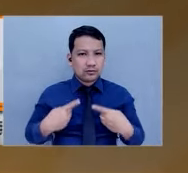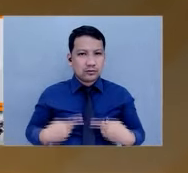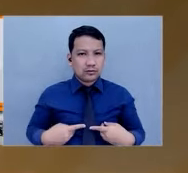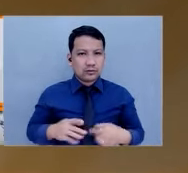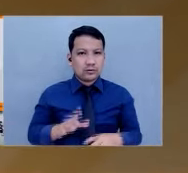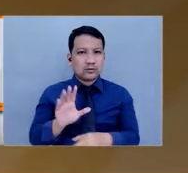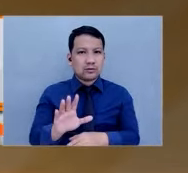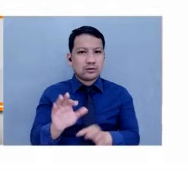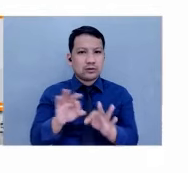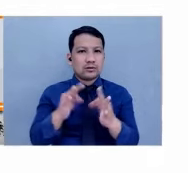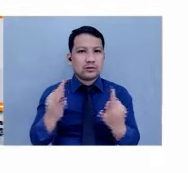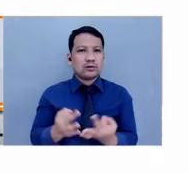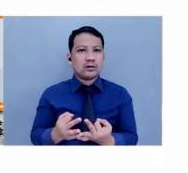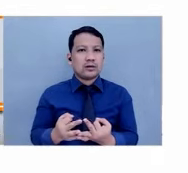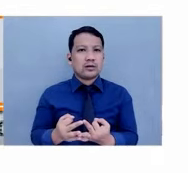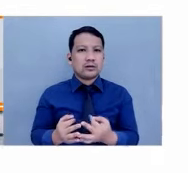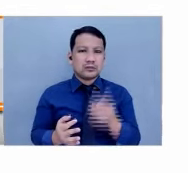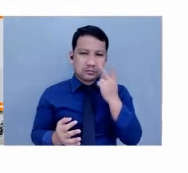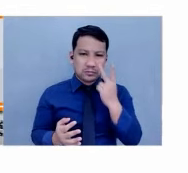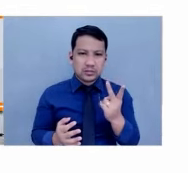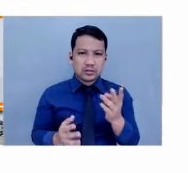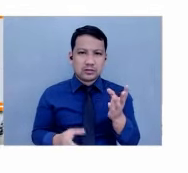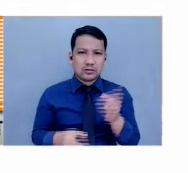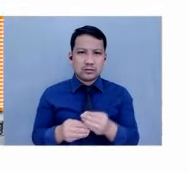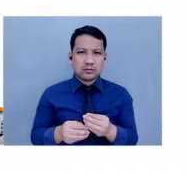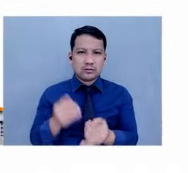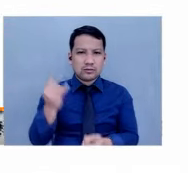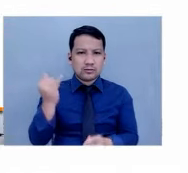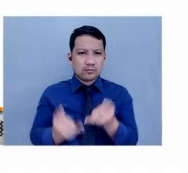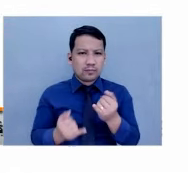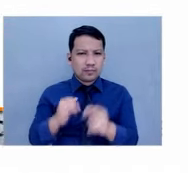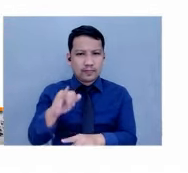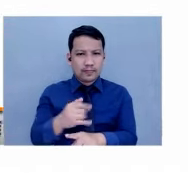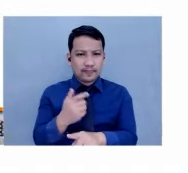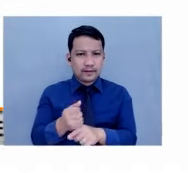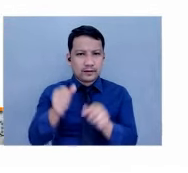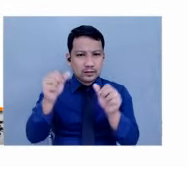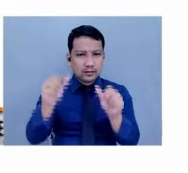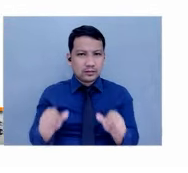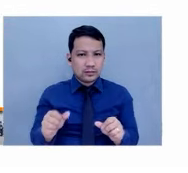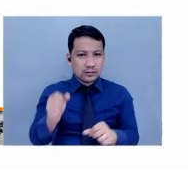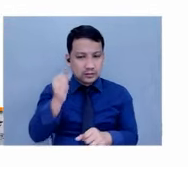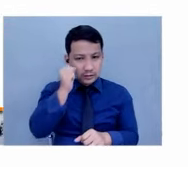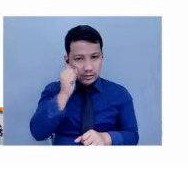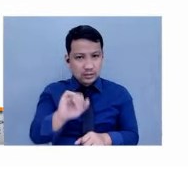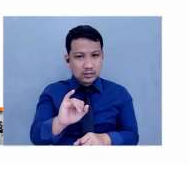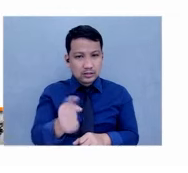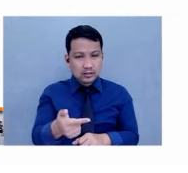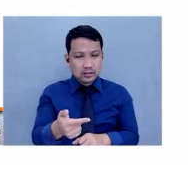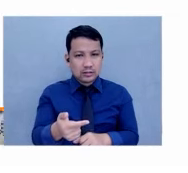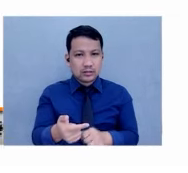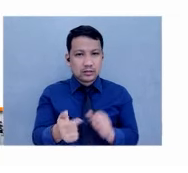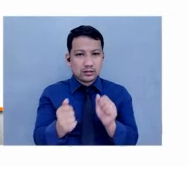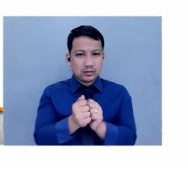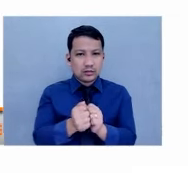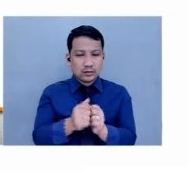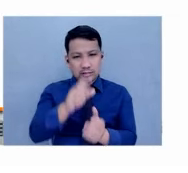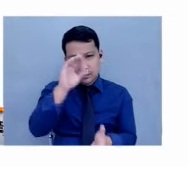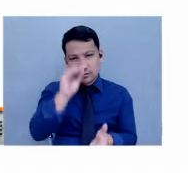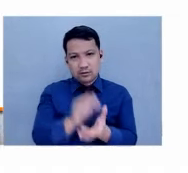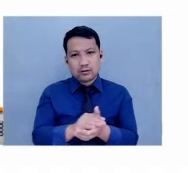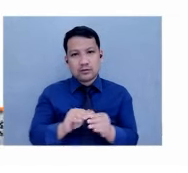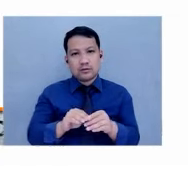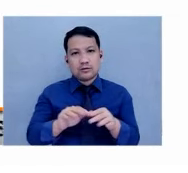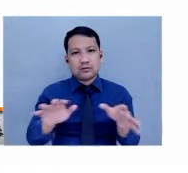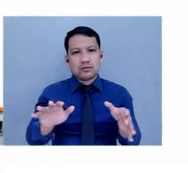kanilang pamilya. Kapansin-pansin din na last July pa ang post ni Sara sa IG kasama ang mister. Kumakalat man ang